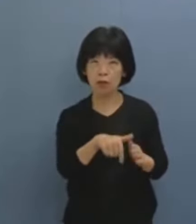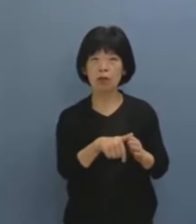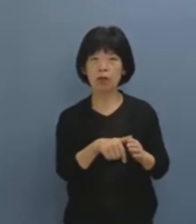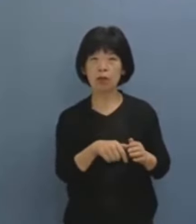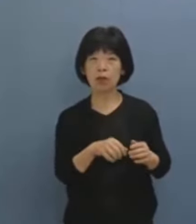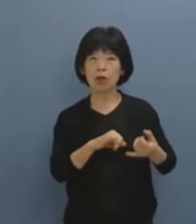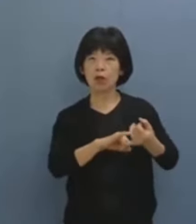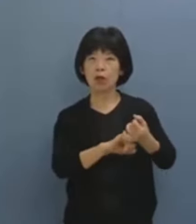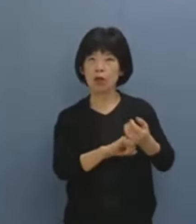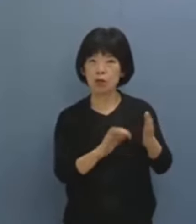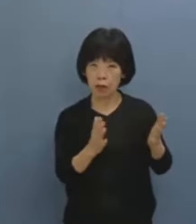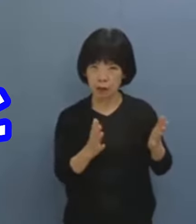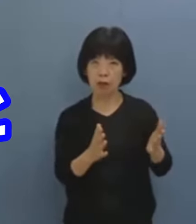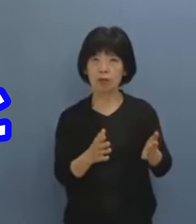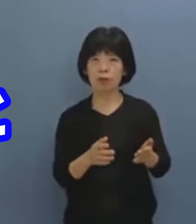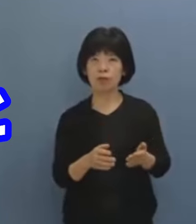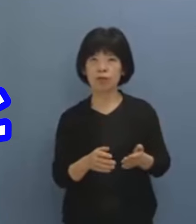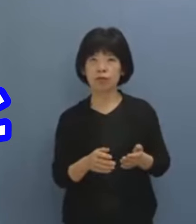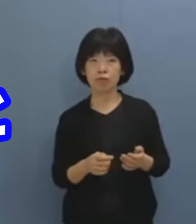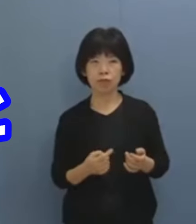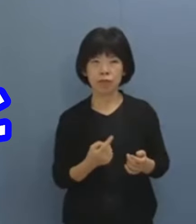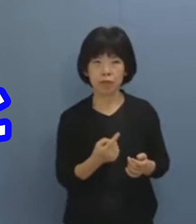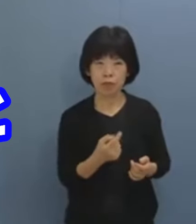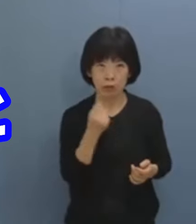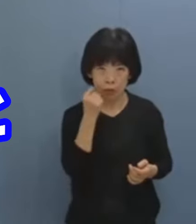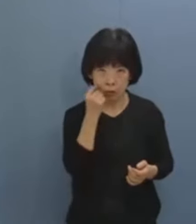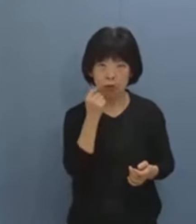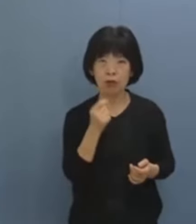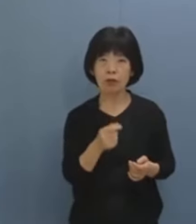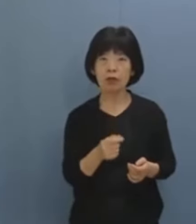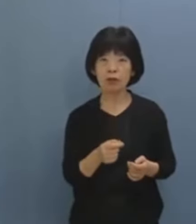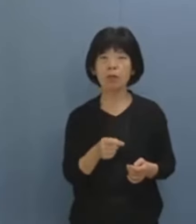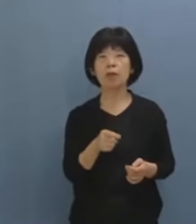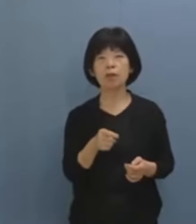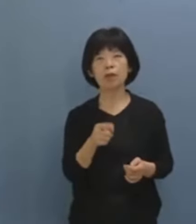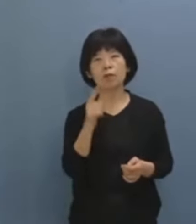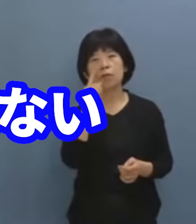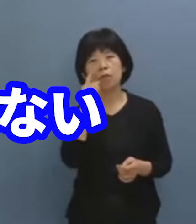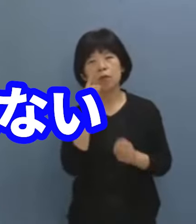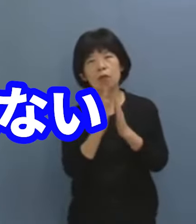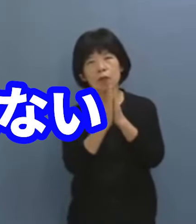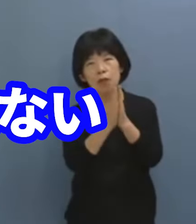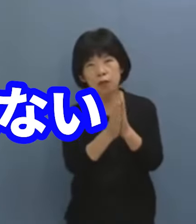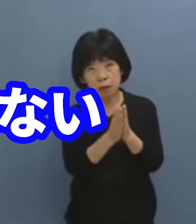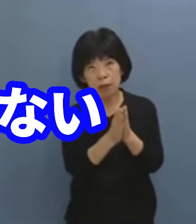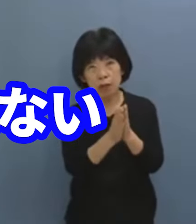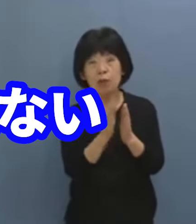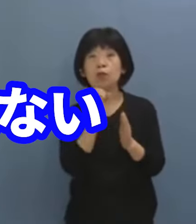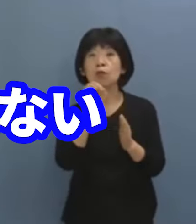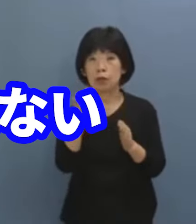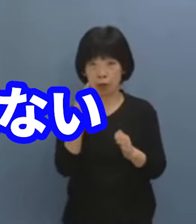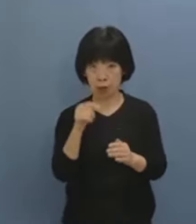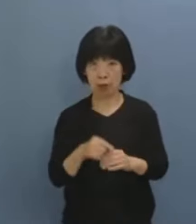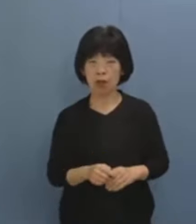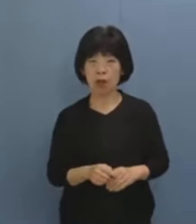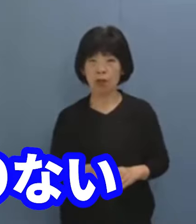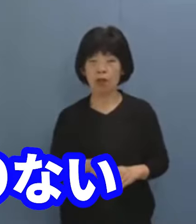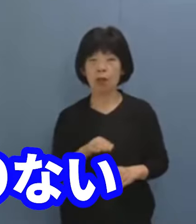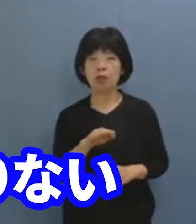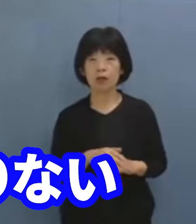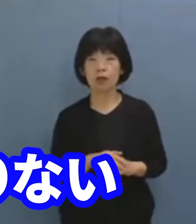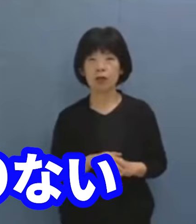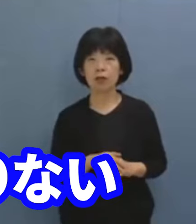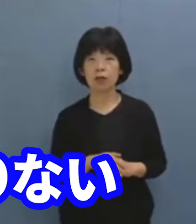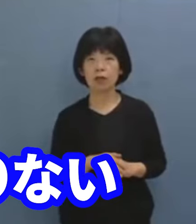を、お願いしたということは事実だと思いますけども、そこの過程でなかなか難しいかもしれないというときに、やはり周り